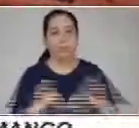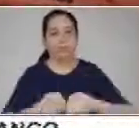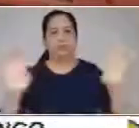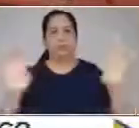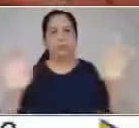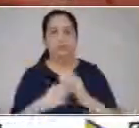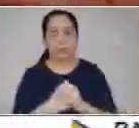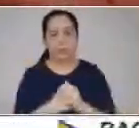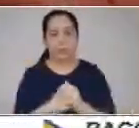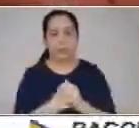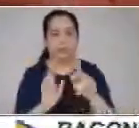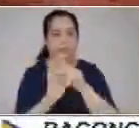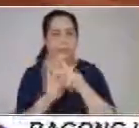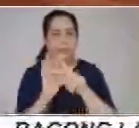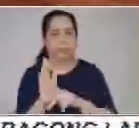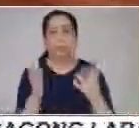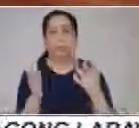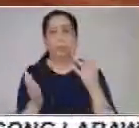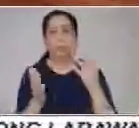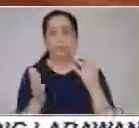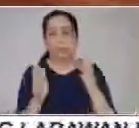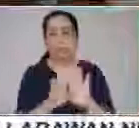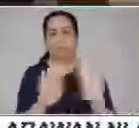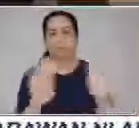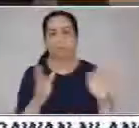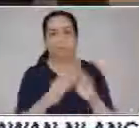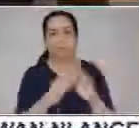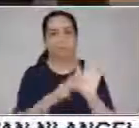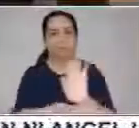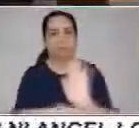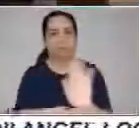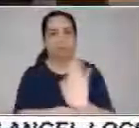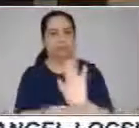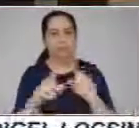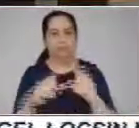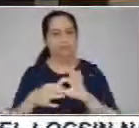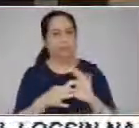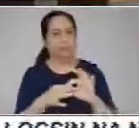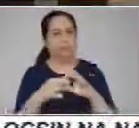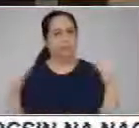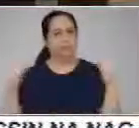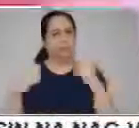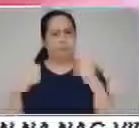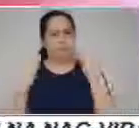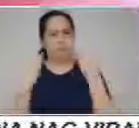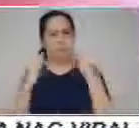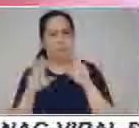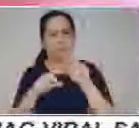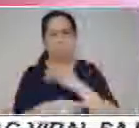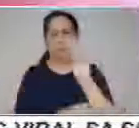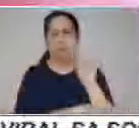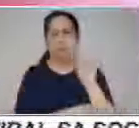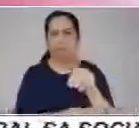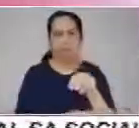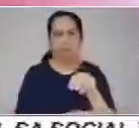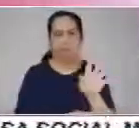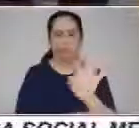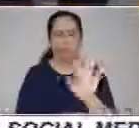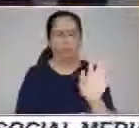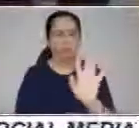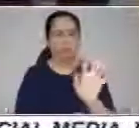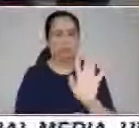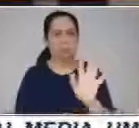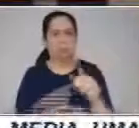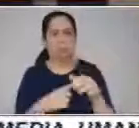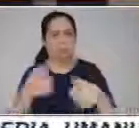ventilation. Sino nakapunta kagabi sa street meet sa Makati? Ay, hindi ko nakapunta. Ikaw ba, Tito Alge? May nag-post kasi ng